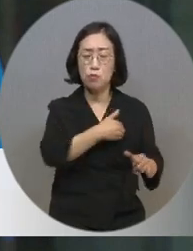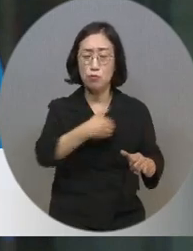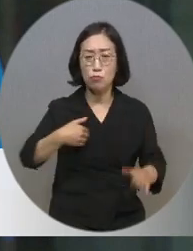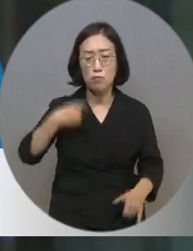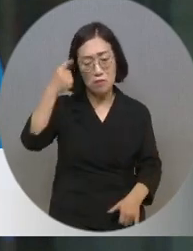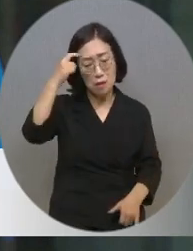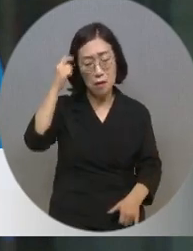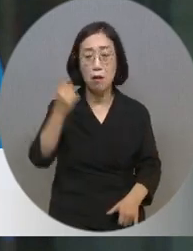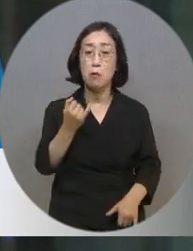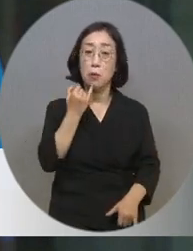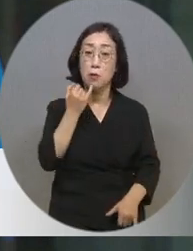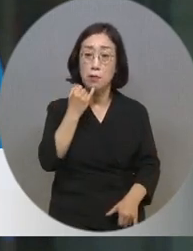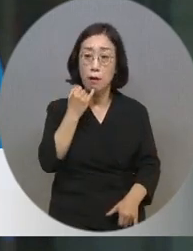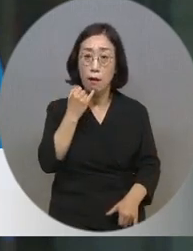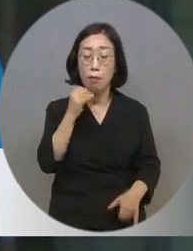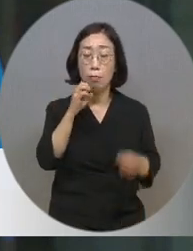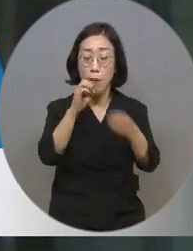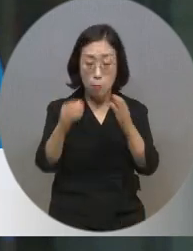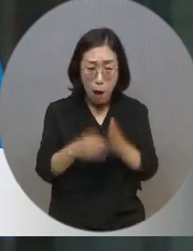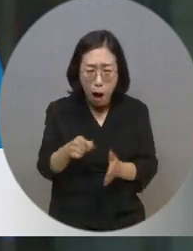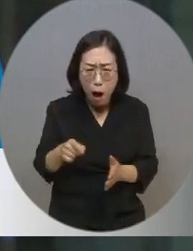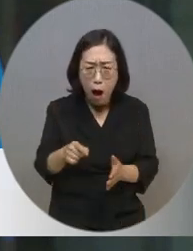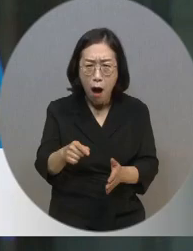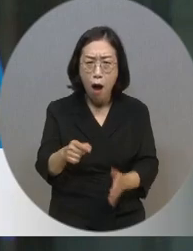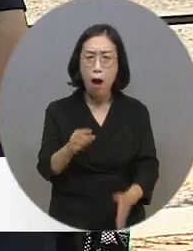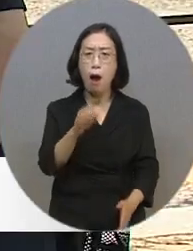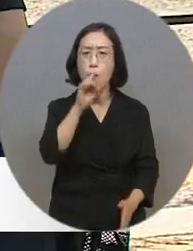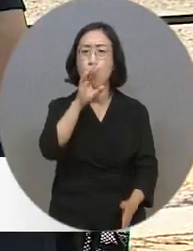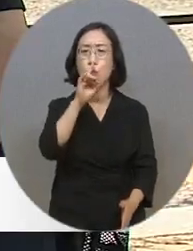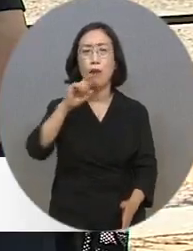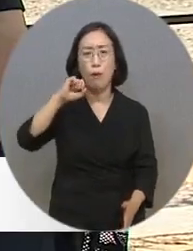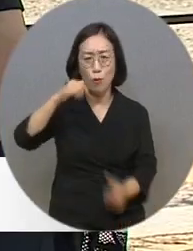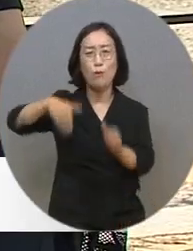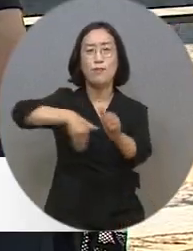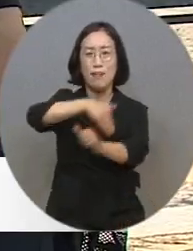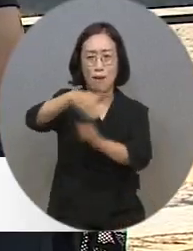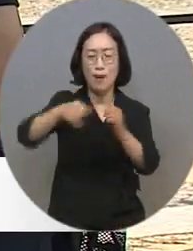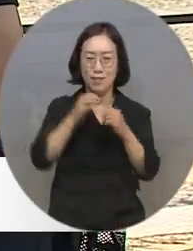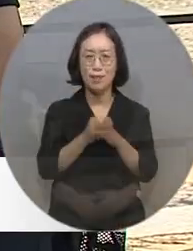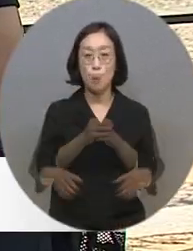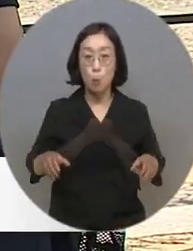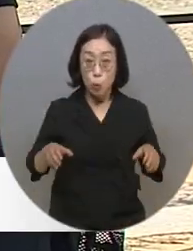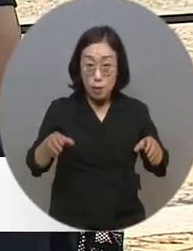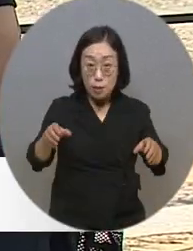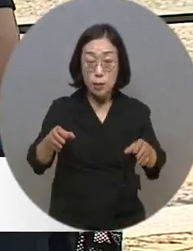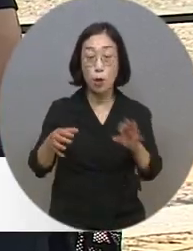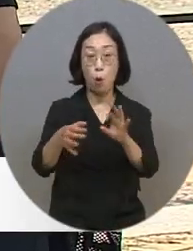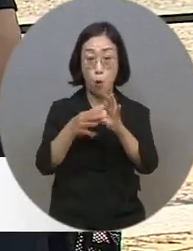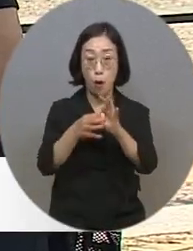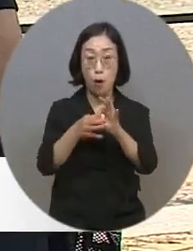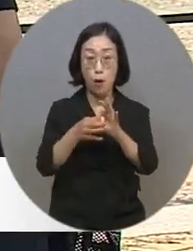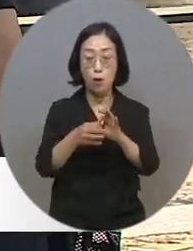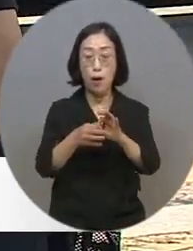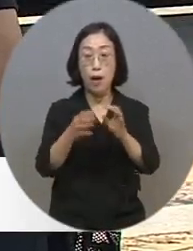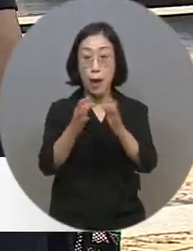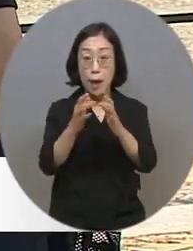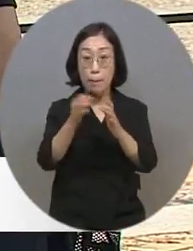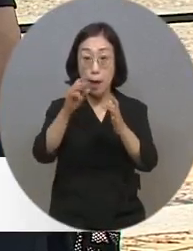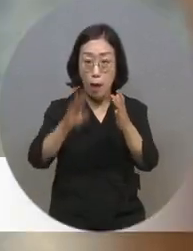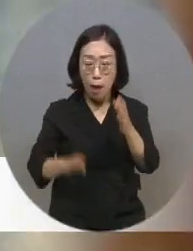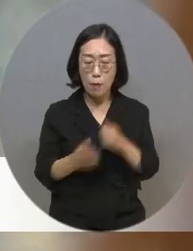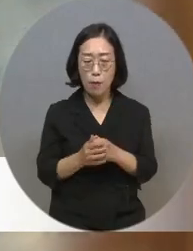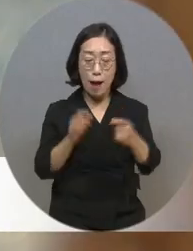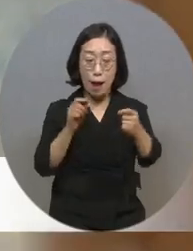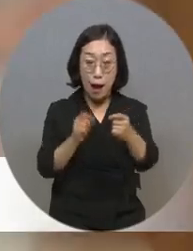있지 않겠어 그런 들이나 그런게 되게 많았어요 휠체어 전용 내비게이션은 목적지까지 최단거리를